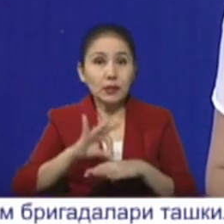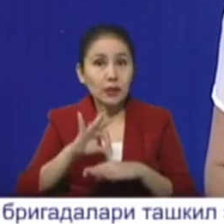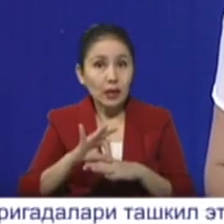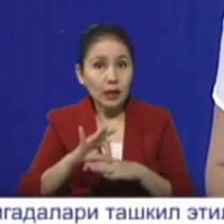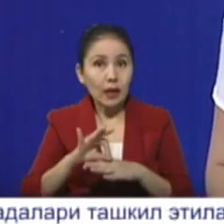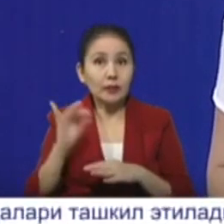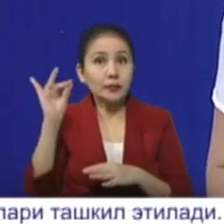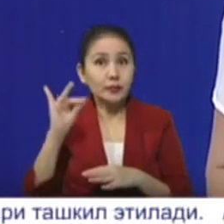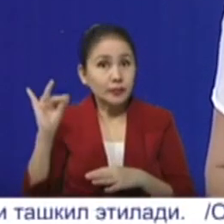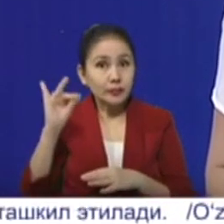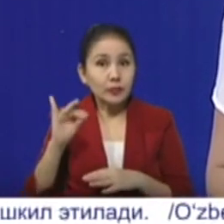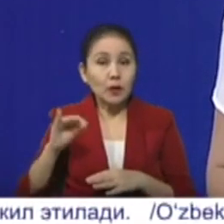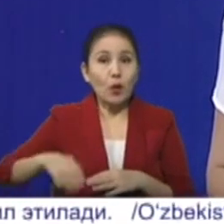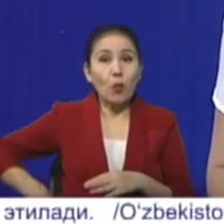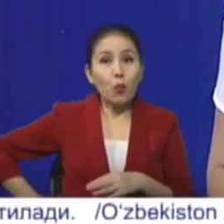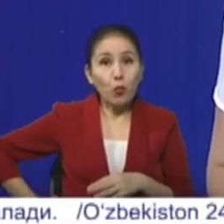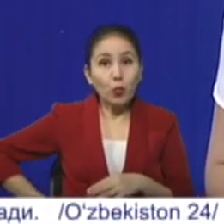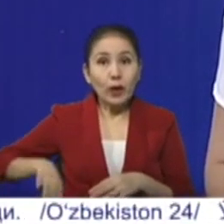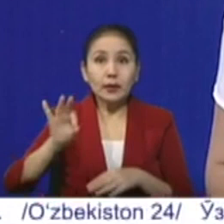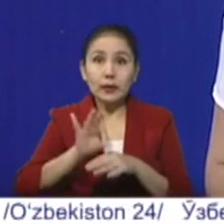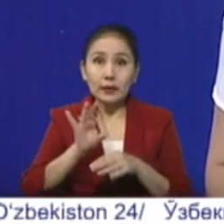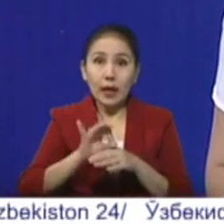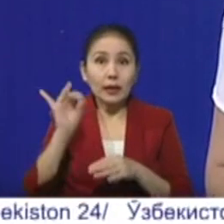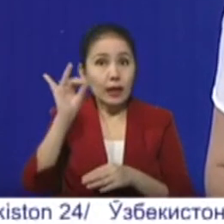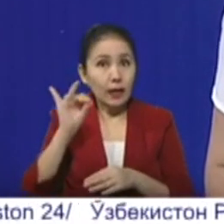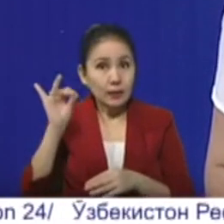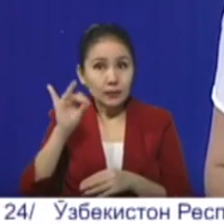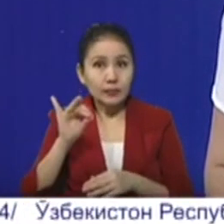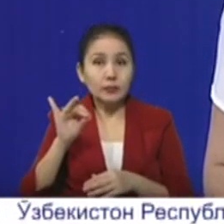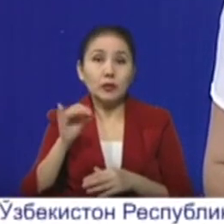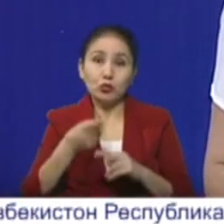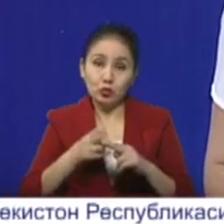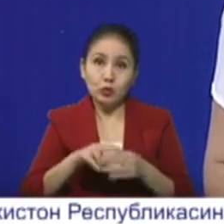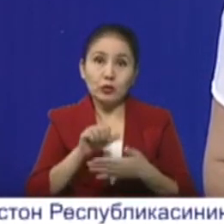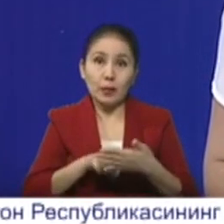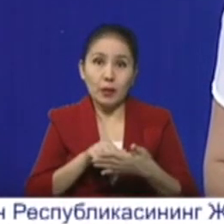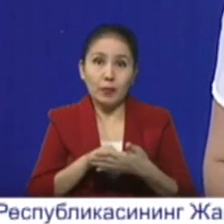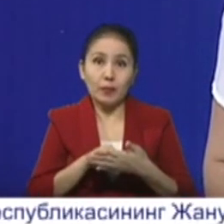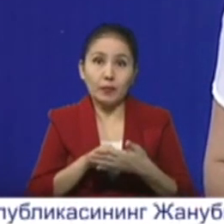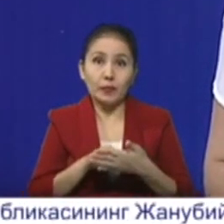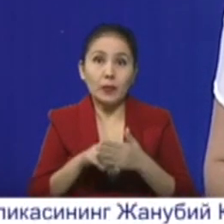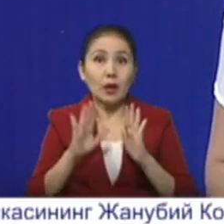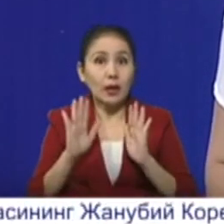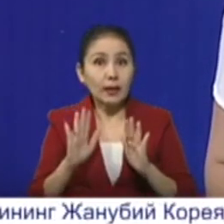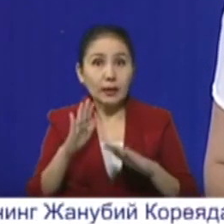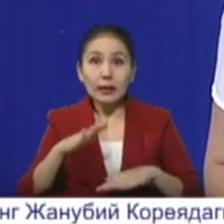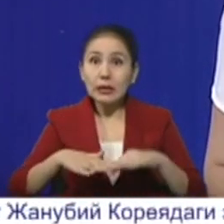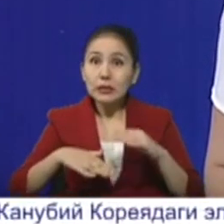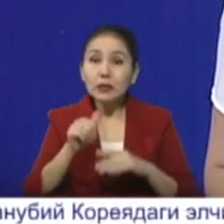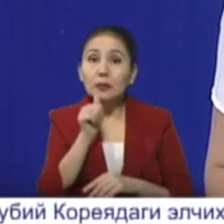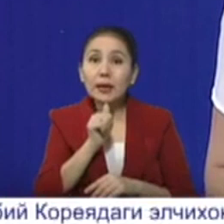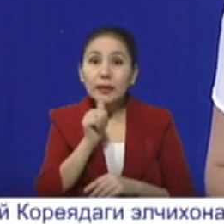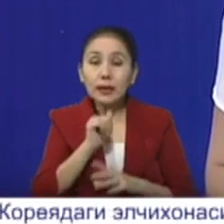kasalliklari, buyrak kasalliklari bularga sabab bo'lishi mumkin. Lekin tajribada